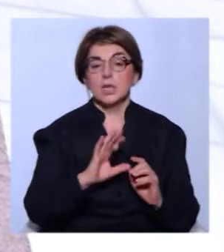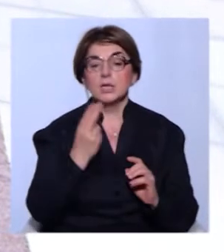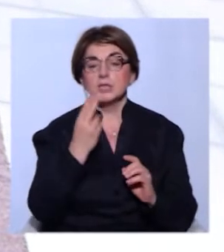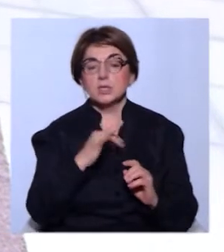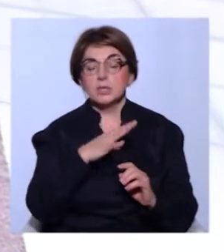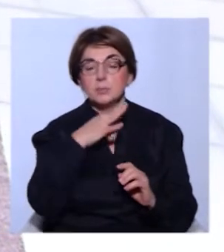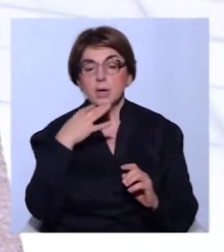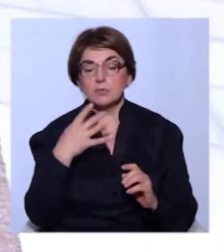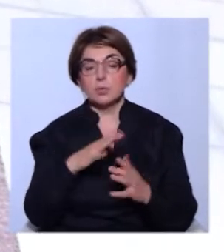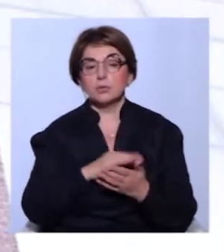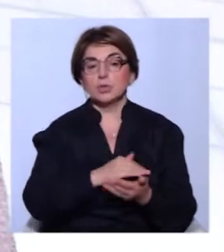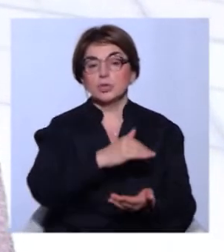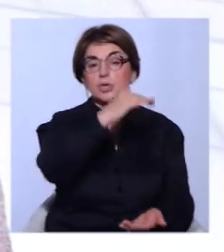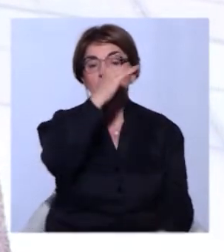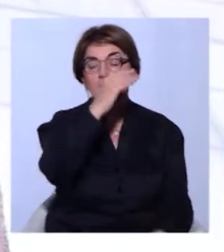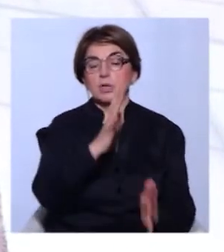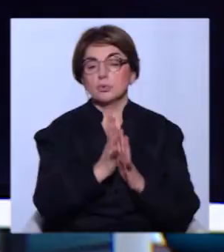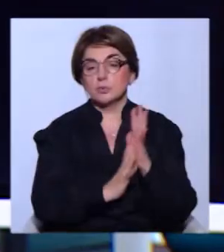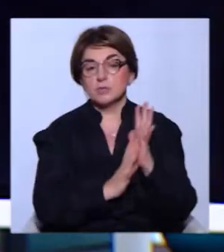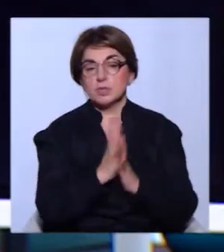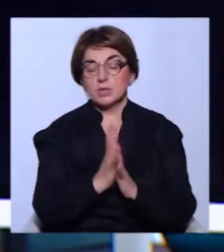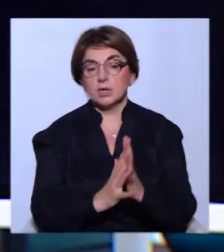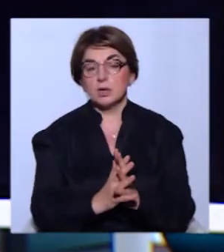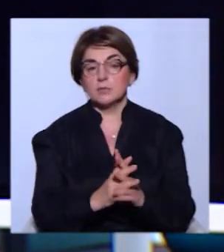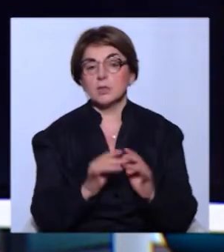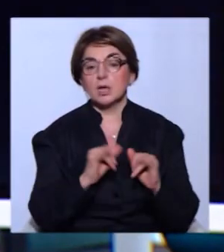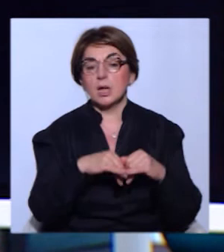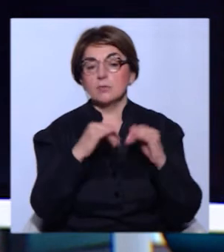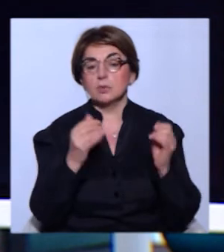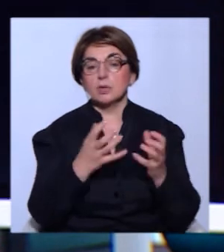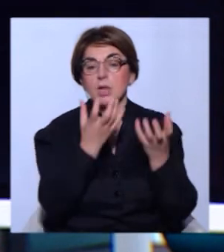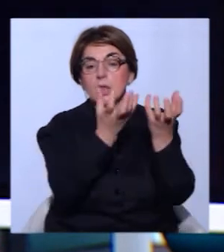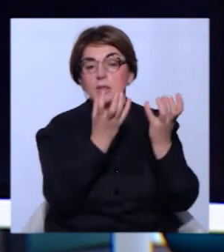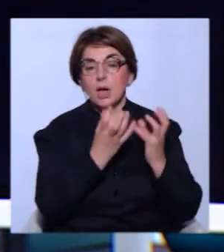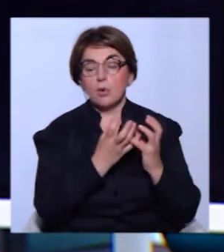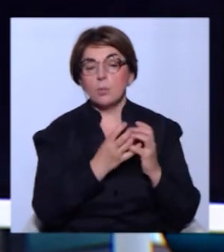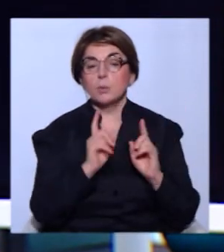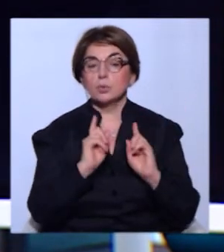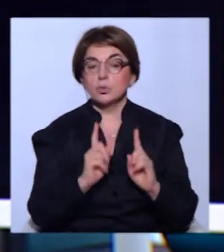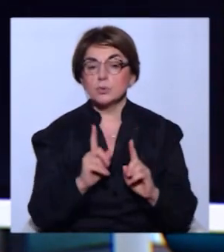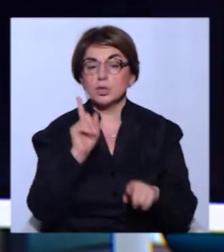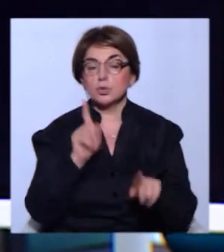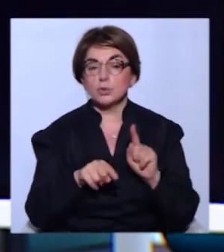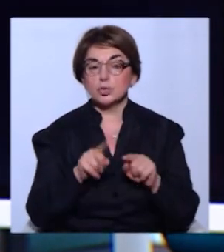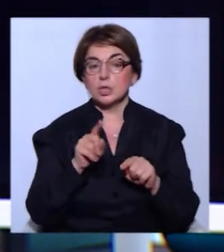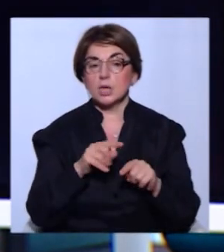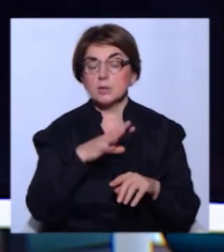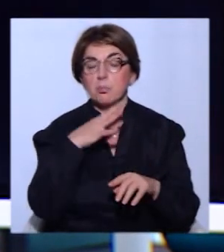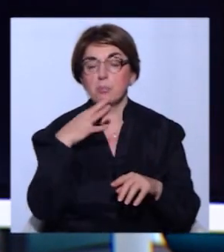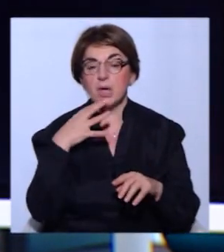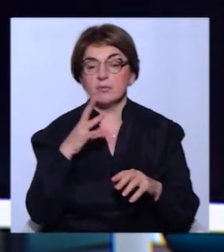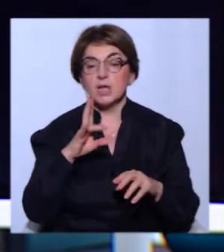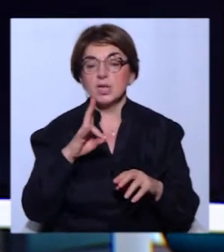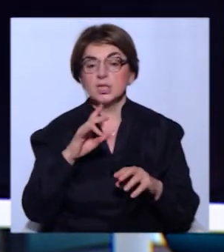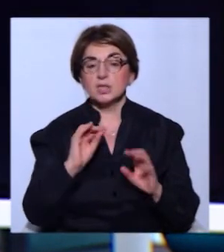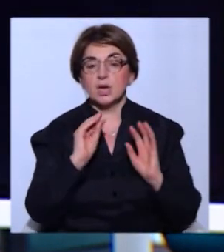ცილები, უფრო დიდი გაიზარდოს მცენარეები და განივითაროს დიდი ნაყოფები. თუმცა ზოგჯერ ეს ჭარბი